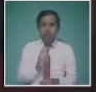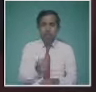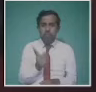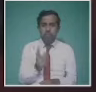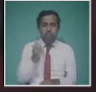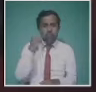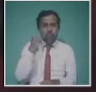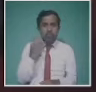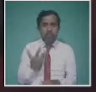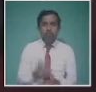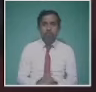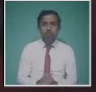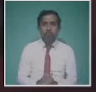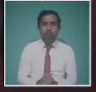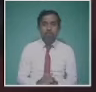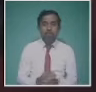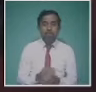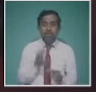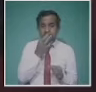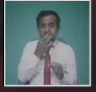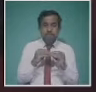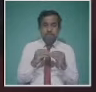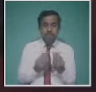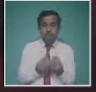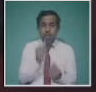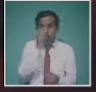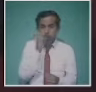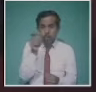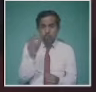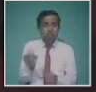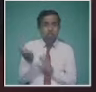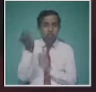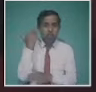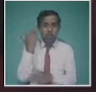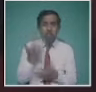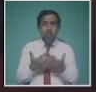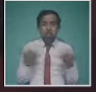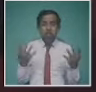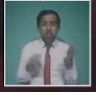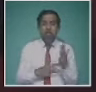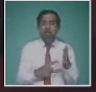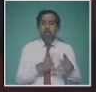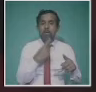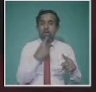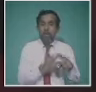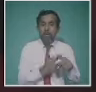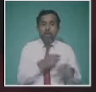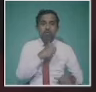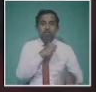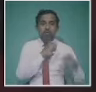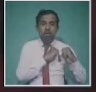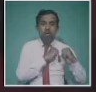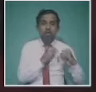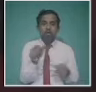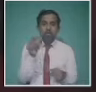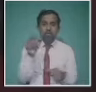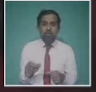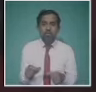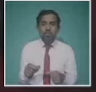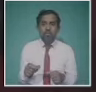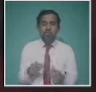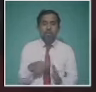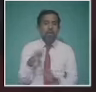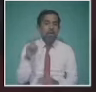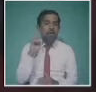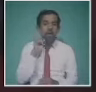කියලා හිතන්නේ? සුදු ලුණු ජාවාරම්කාරීන්ට පහුගිය කාලේ මහා පරිමාණයෙන් බදු වාසිකත්වයට මේ